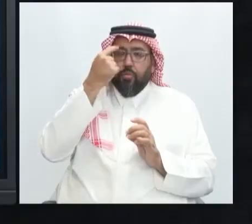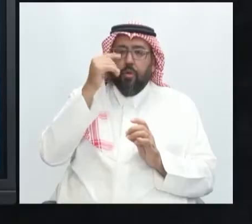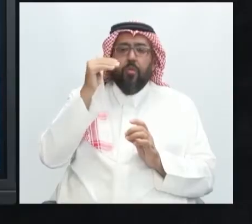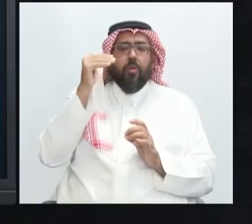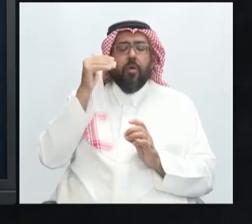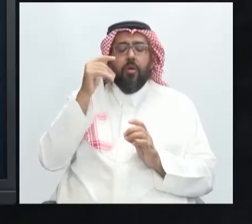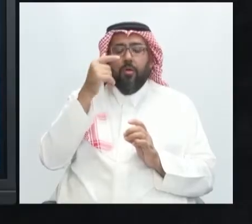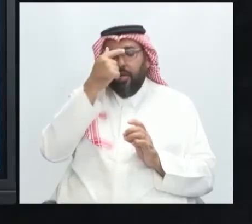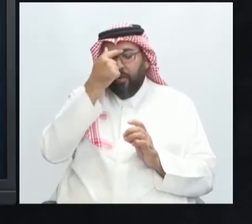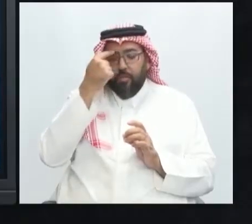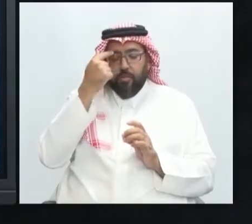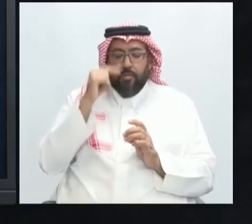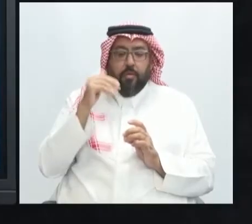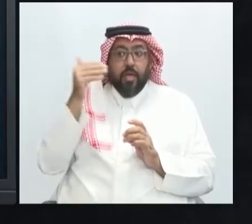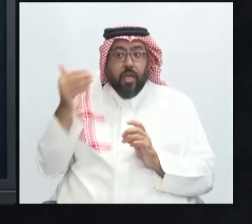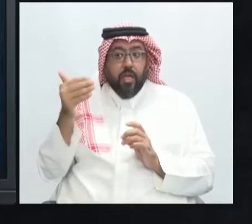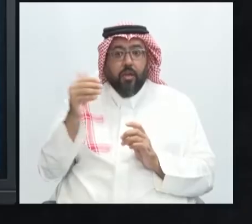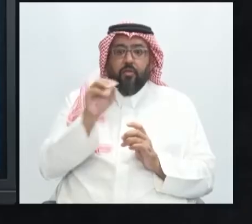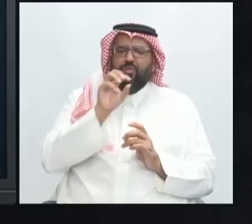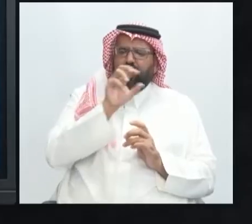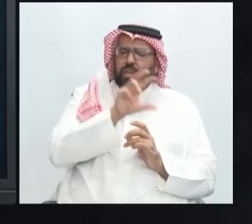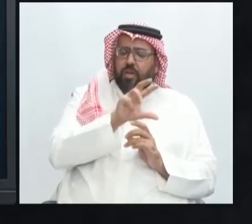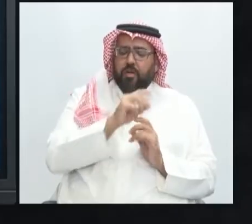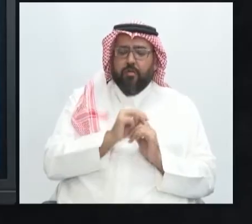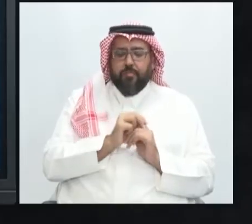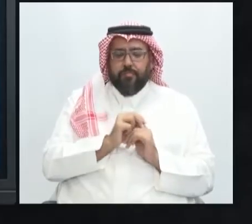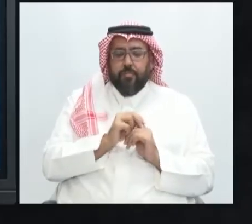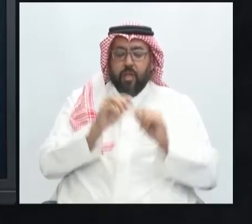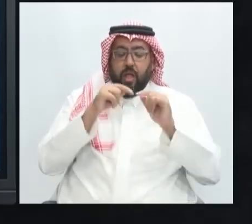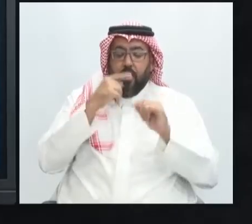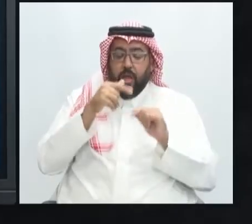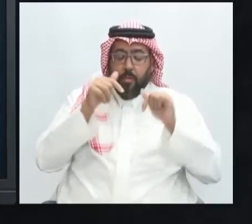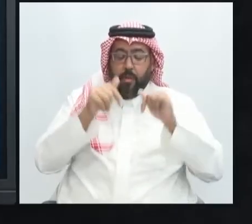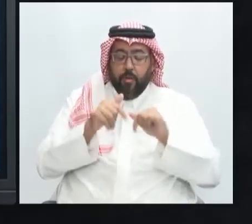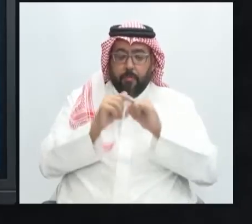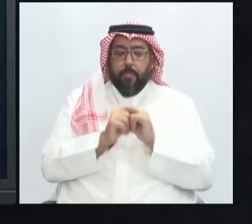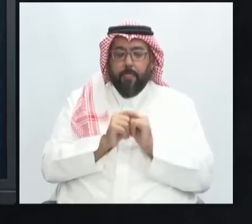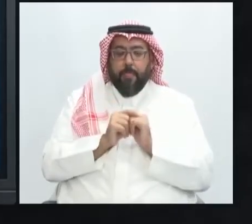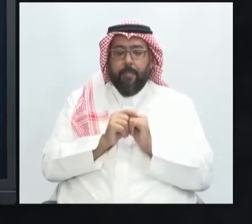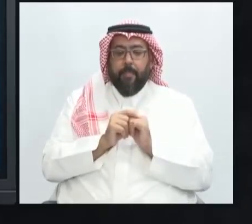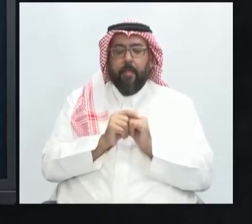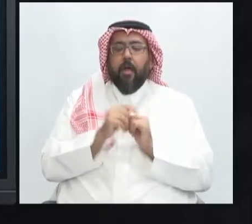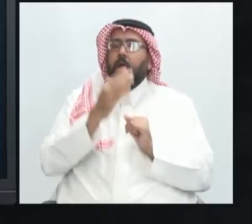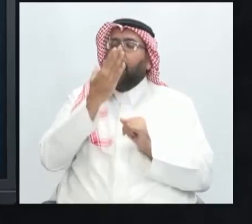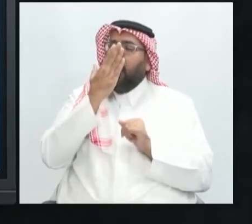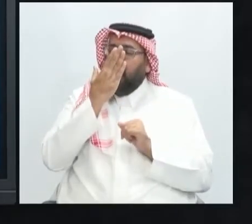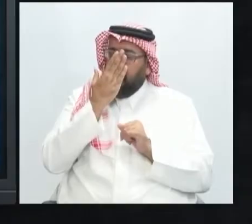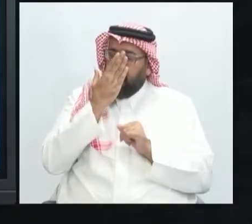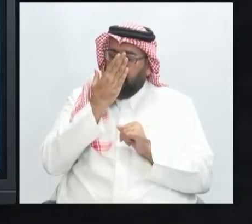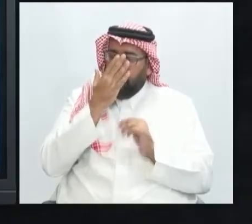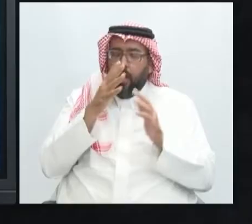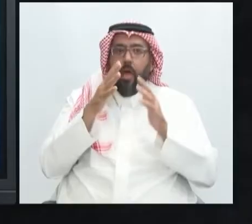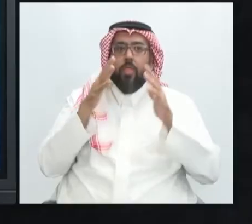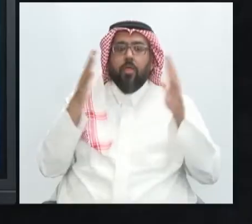احسنتم بارك الله فيكم وسوف نتحدث اليوم ابنائي وبناتي عن عباده